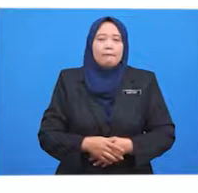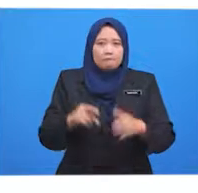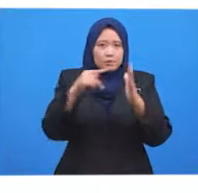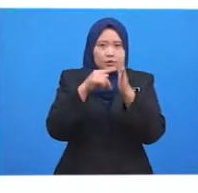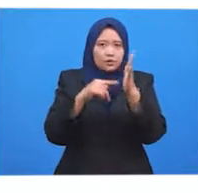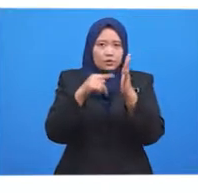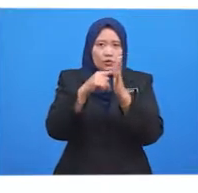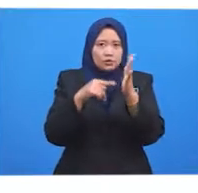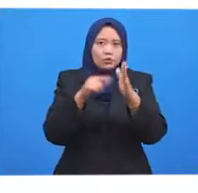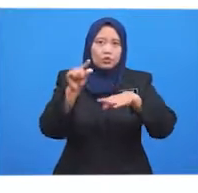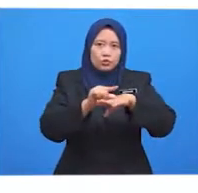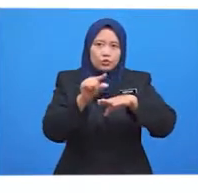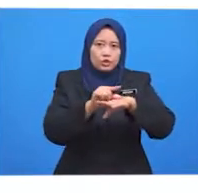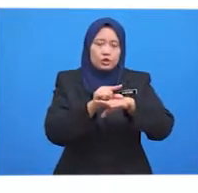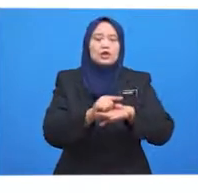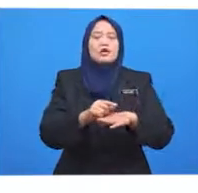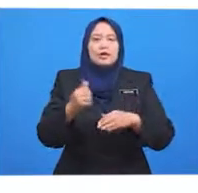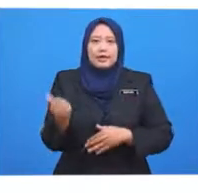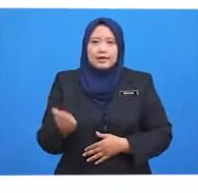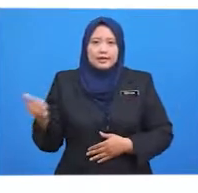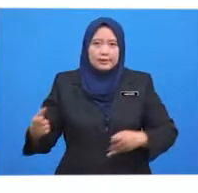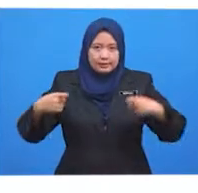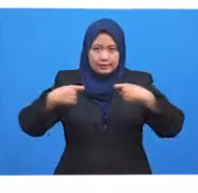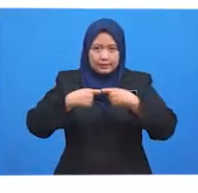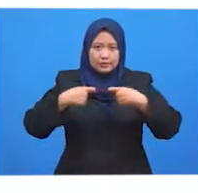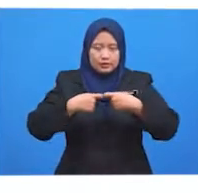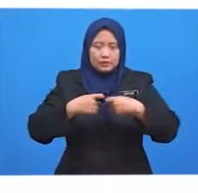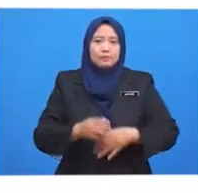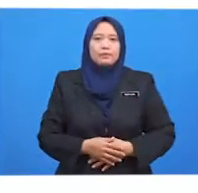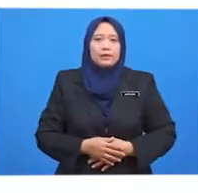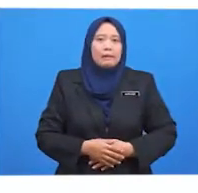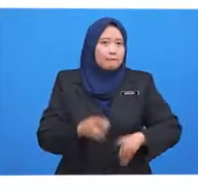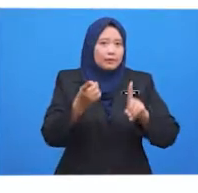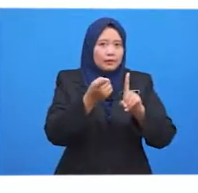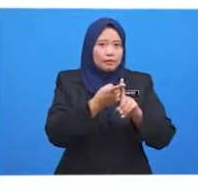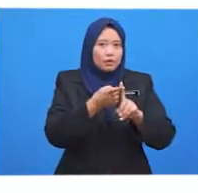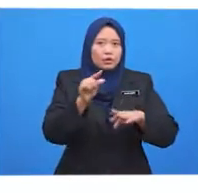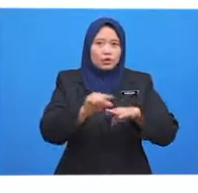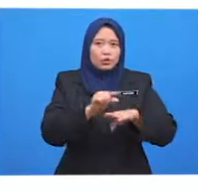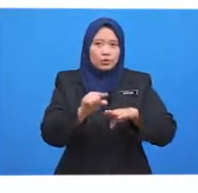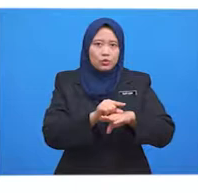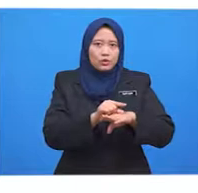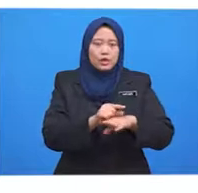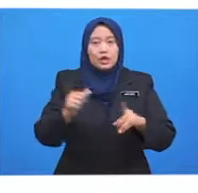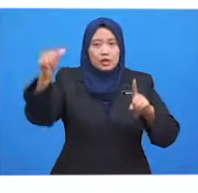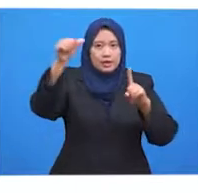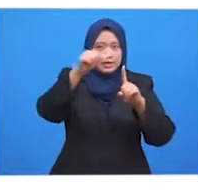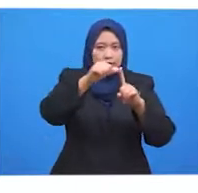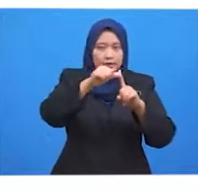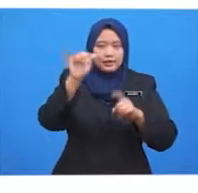menggunakan alat elektrik. 1. Mengikut arahan pengeluar alat-alat elektrik.